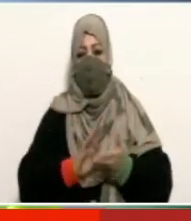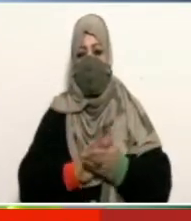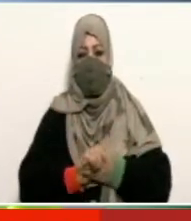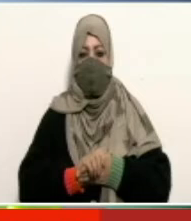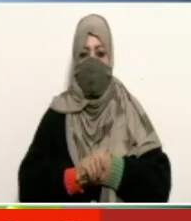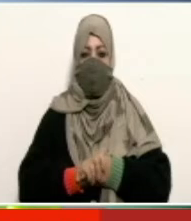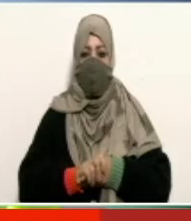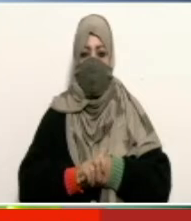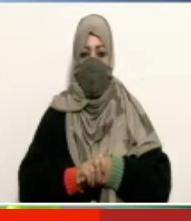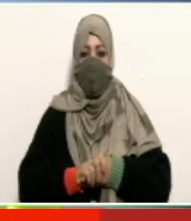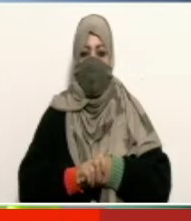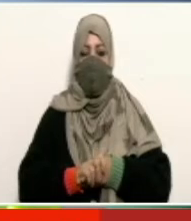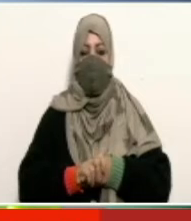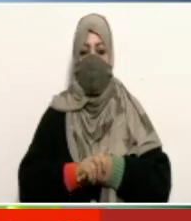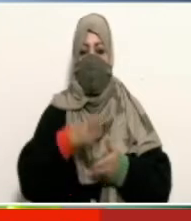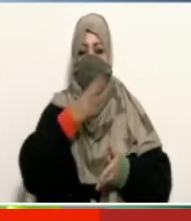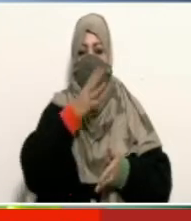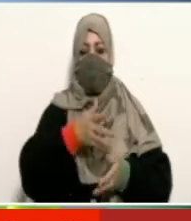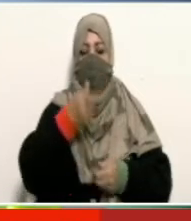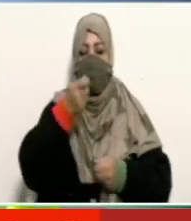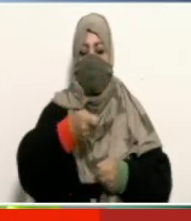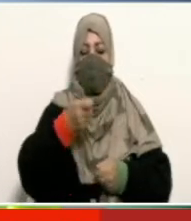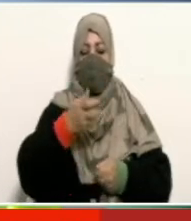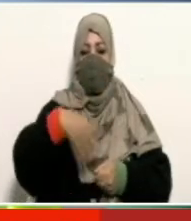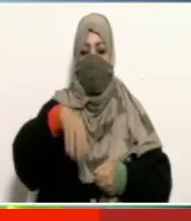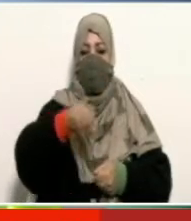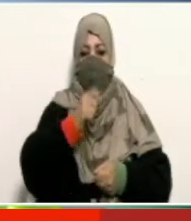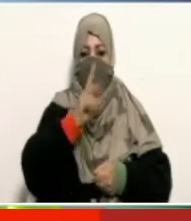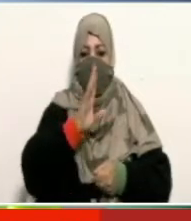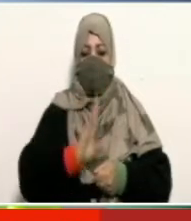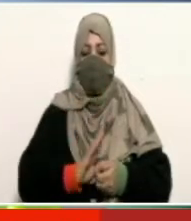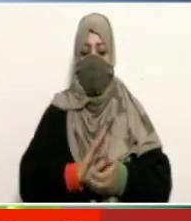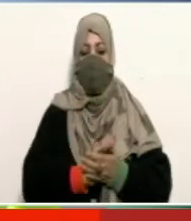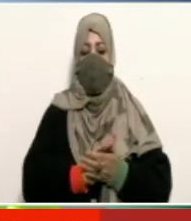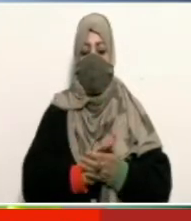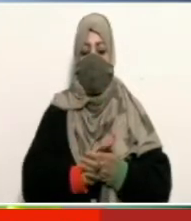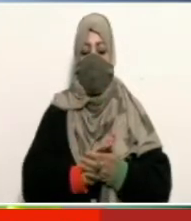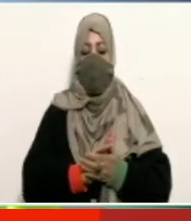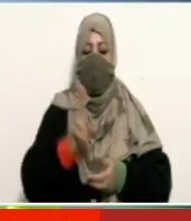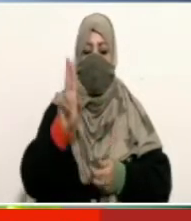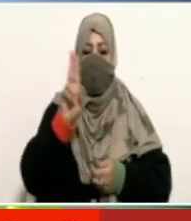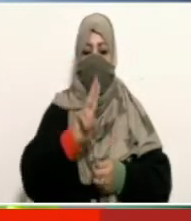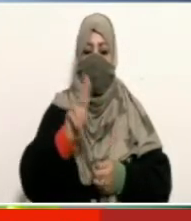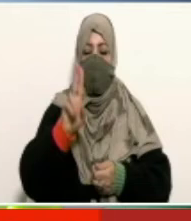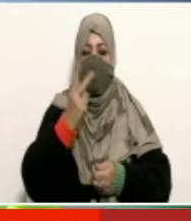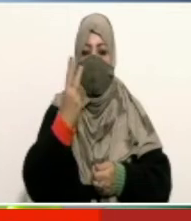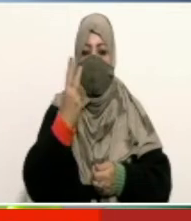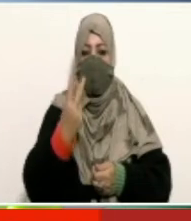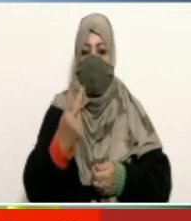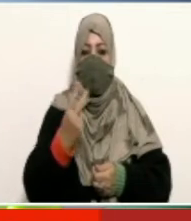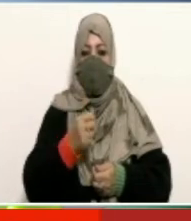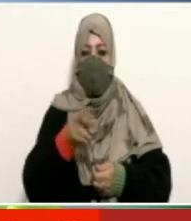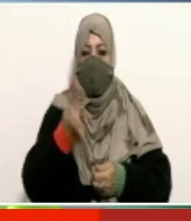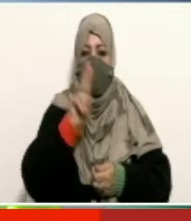تفضل. عندي سؤالين لو سمحت يا شيخ. أيوة. بالنسبة للمني أكرمكم الله